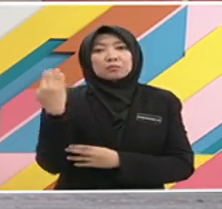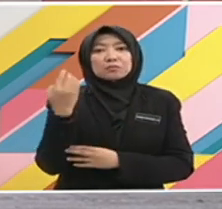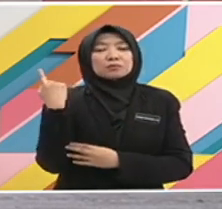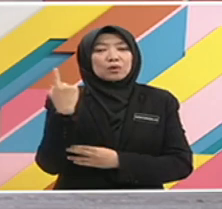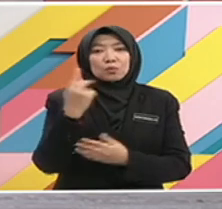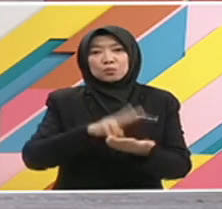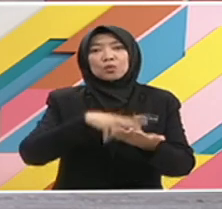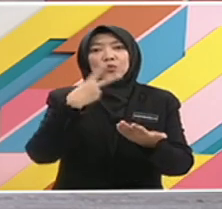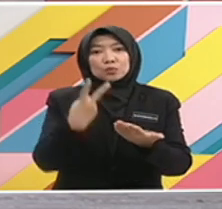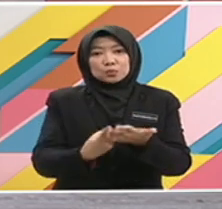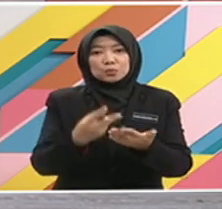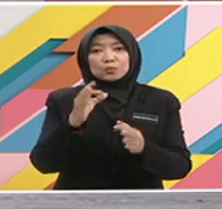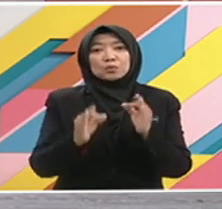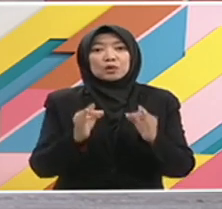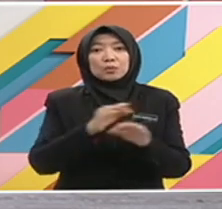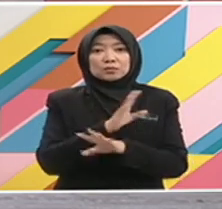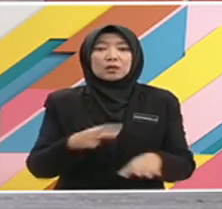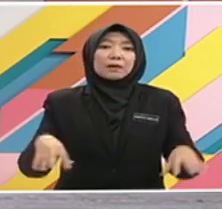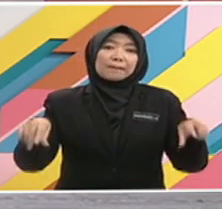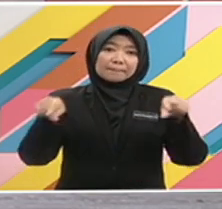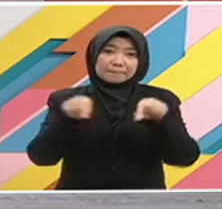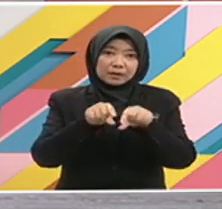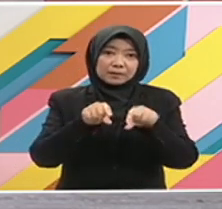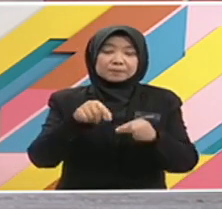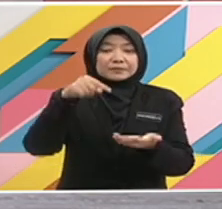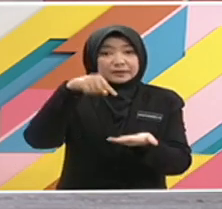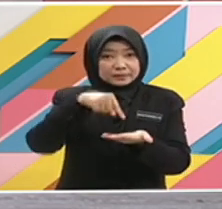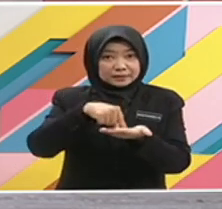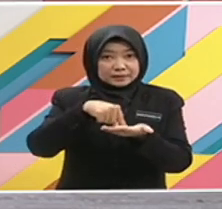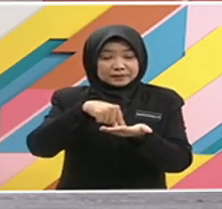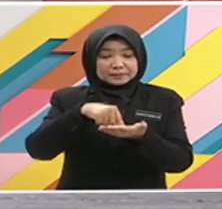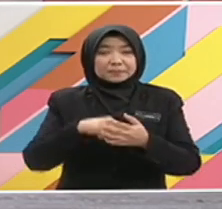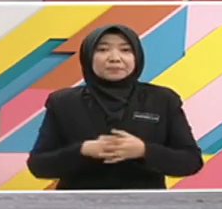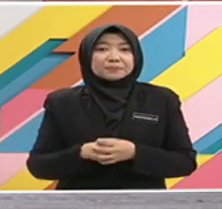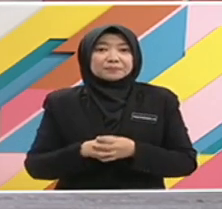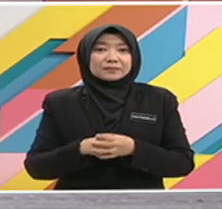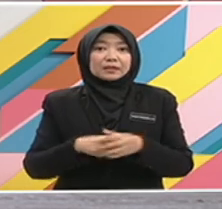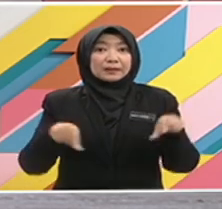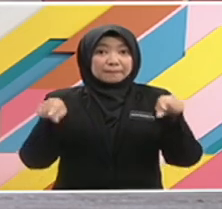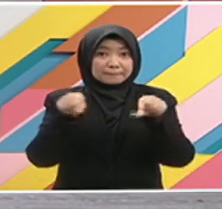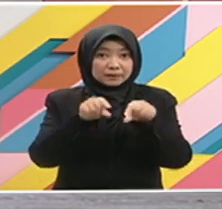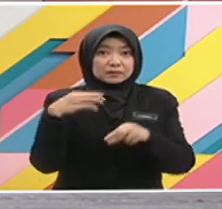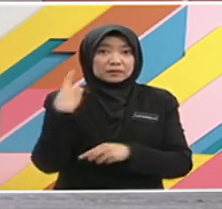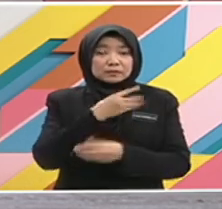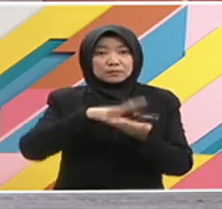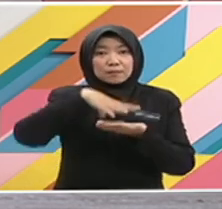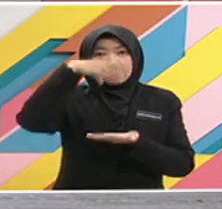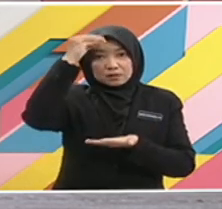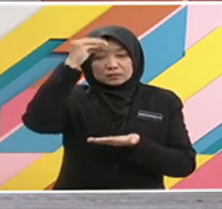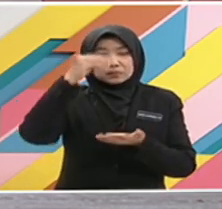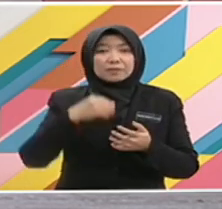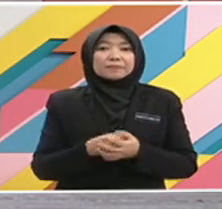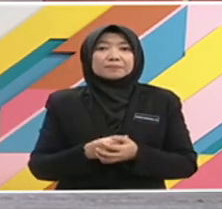ini merujuk kepada sesuatu gubahan. Gubahan. Okay, sesuatu gubahan, sesuatu gubahan yang ada berat dia berlainan.